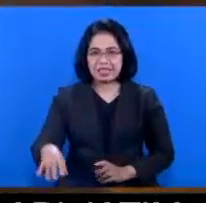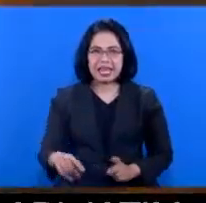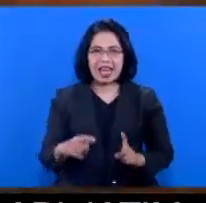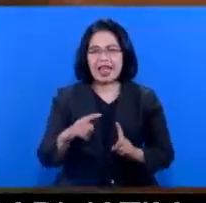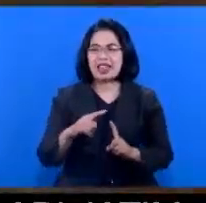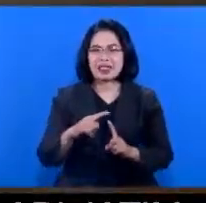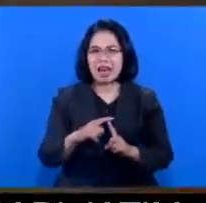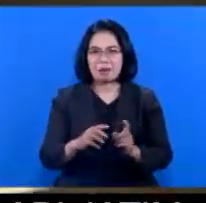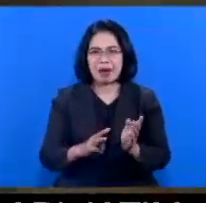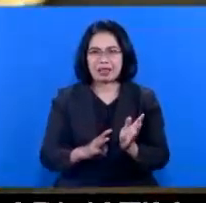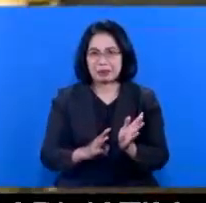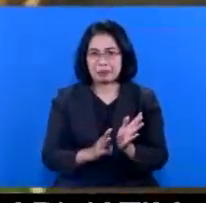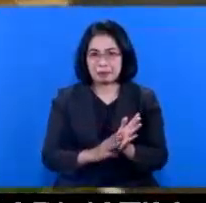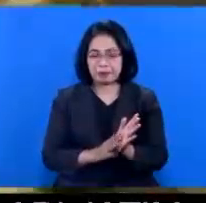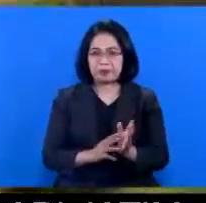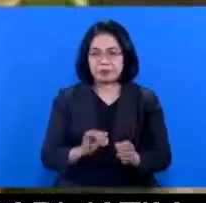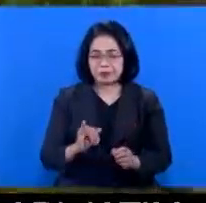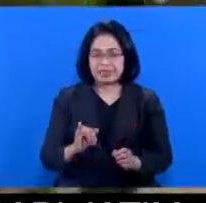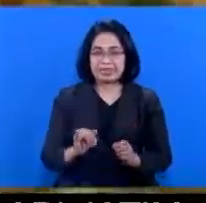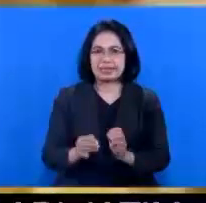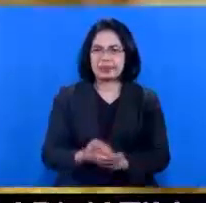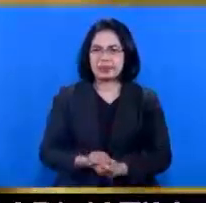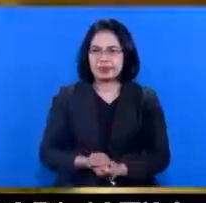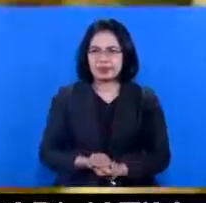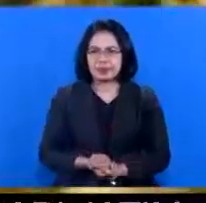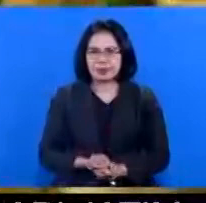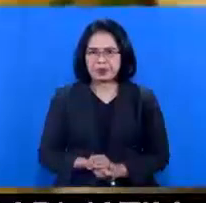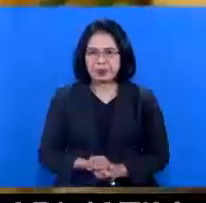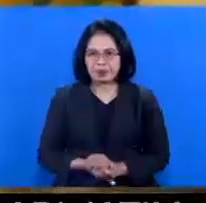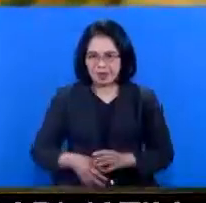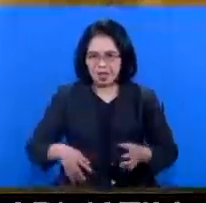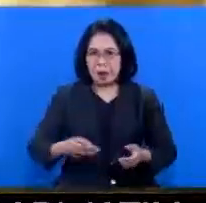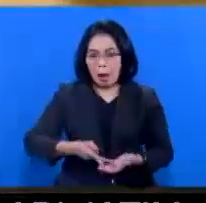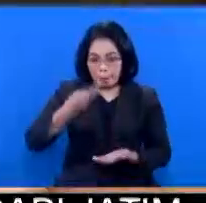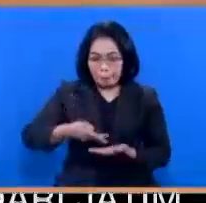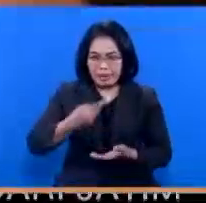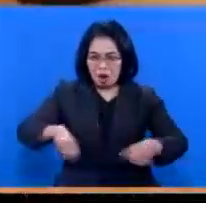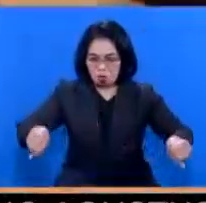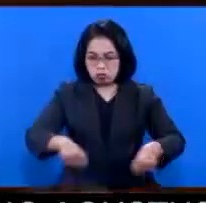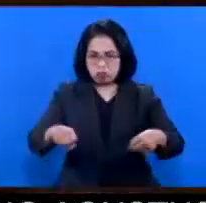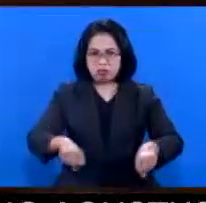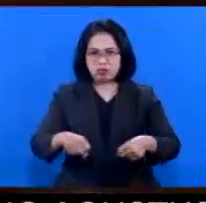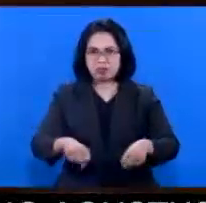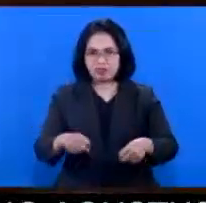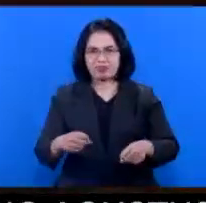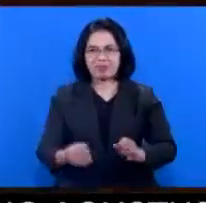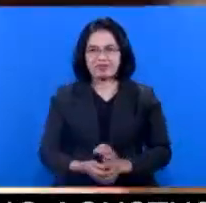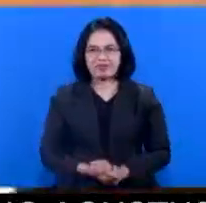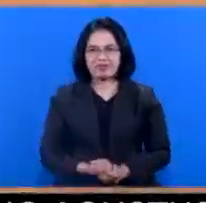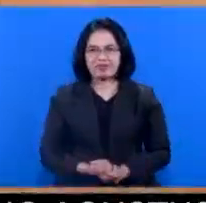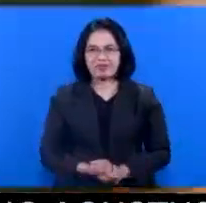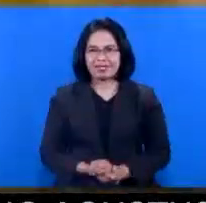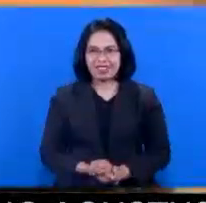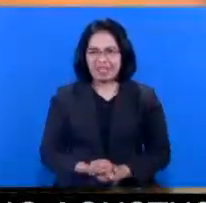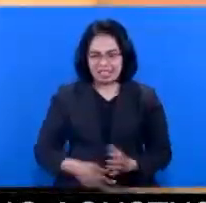pesan, mie goreng Chinese. Sekilas dari bahan-bahannya nampak serupa dengan mie goreng biasa ya. Mulai dari sayur